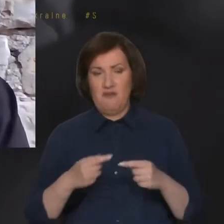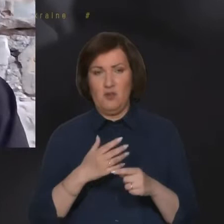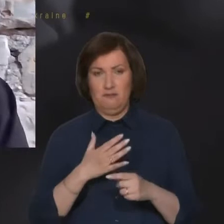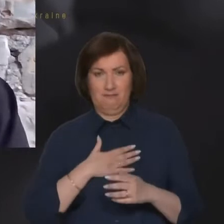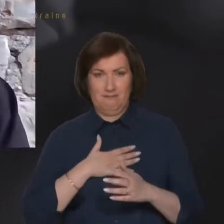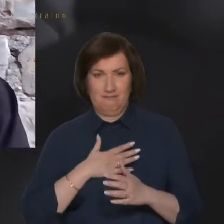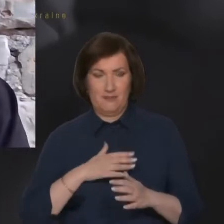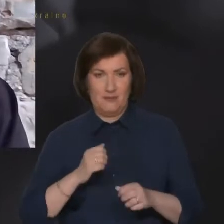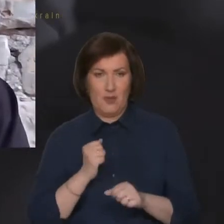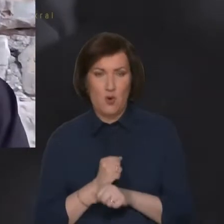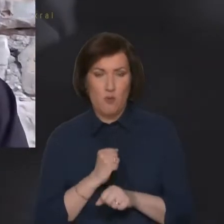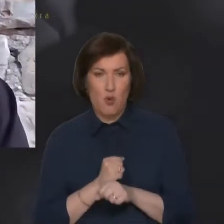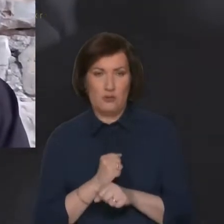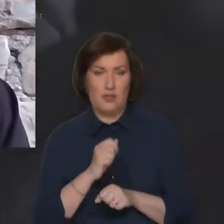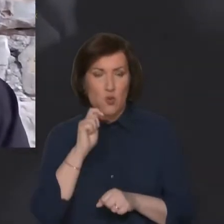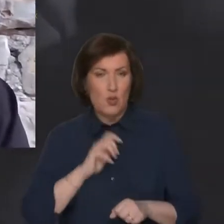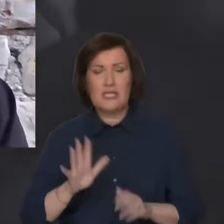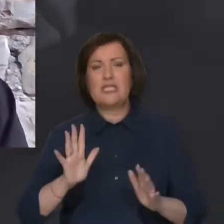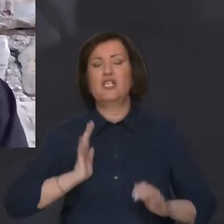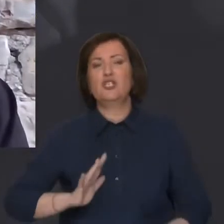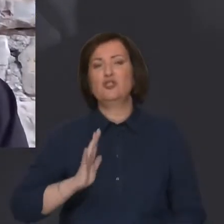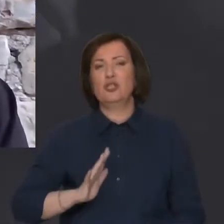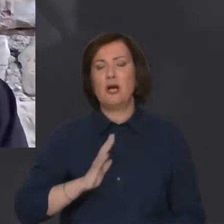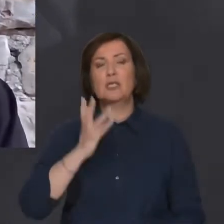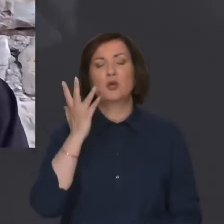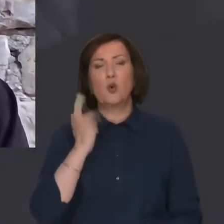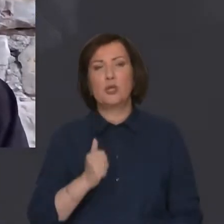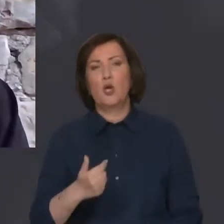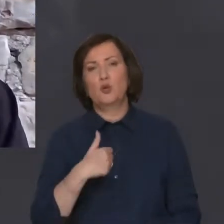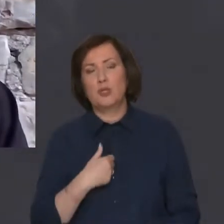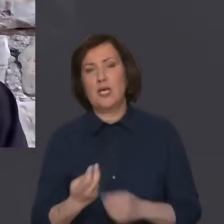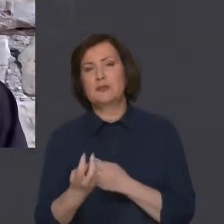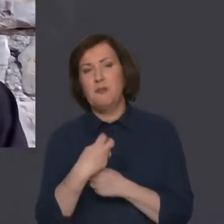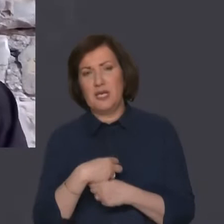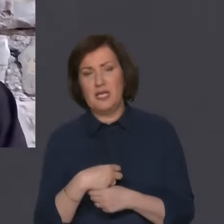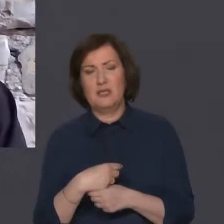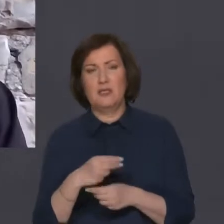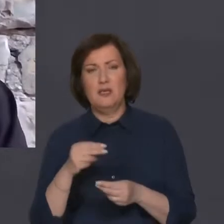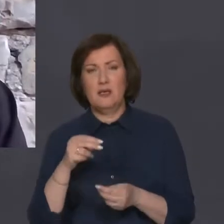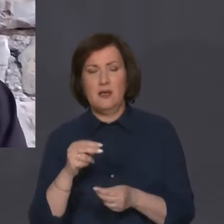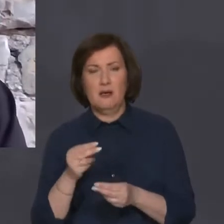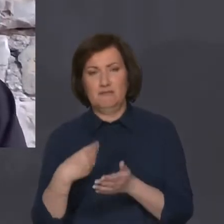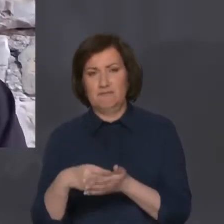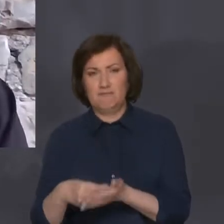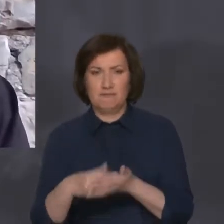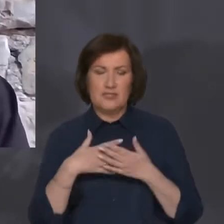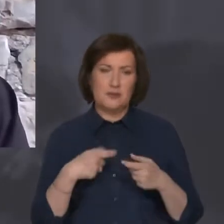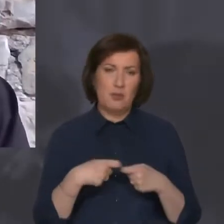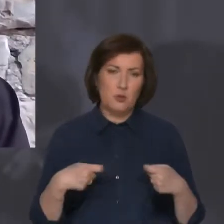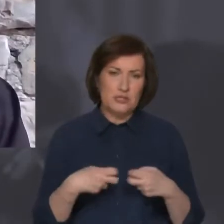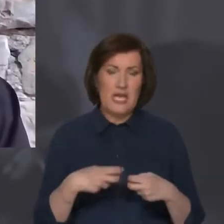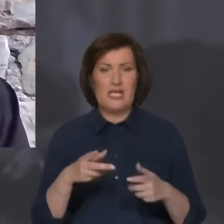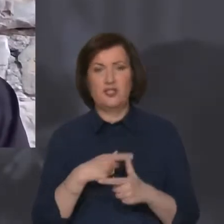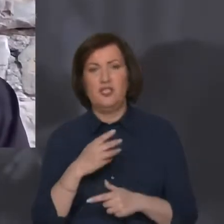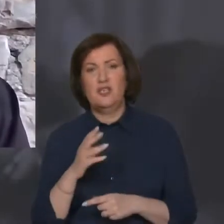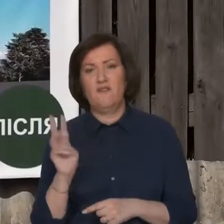сторони самої України. Не тільки чекати, коли до нас прийдуть ці каравани з золотом з Брюсселю чи